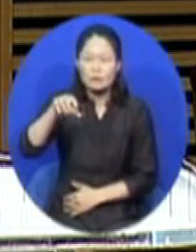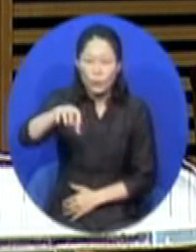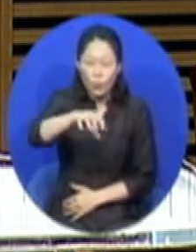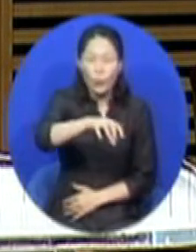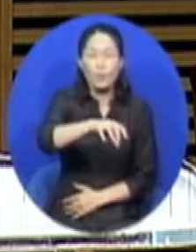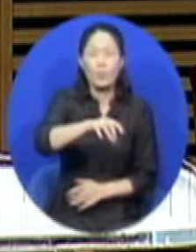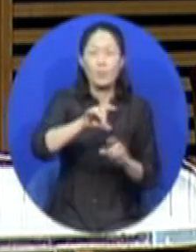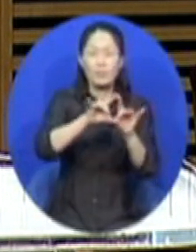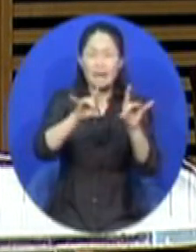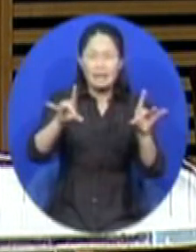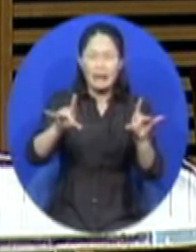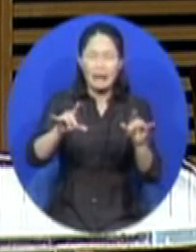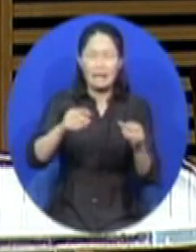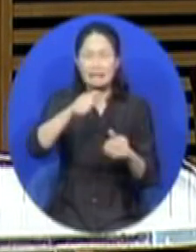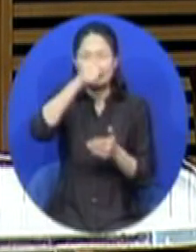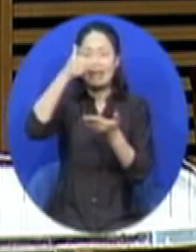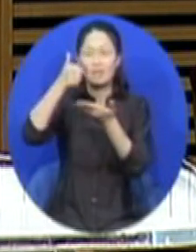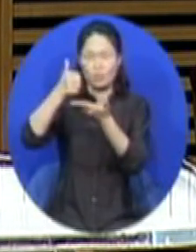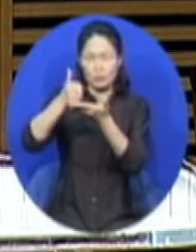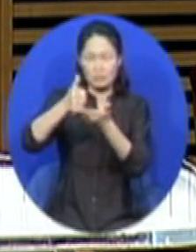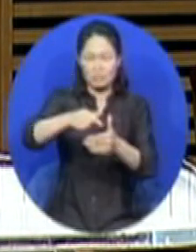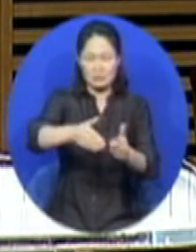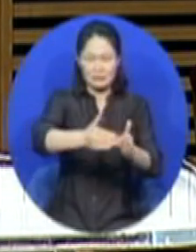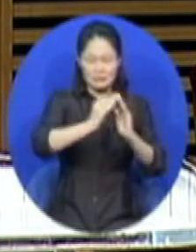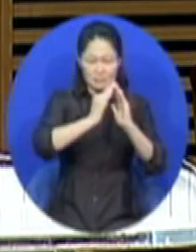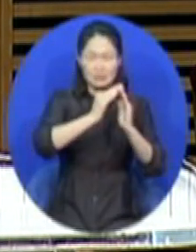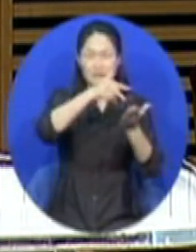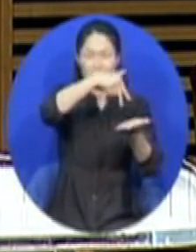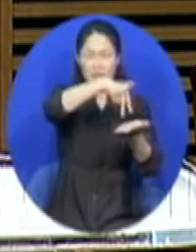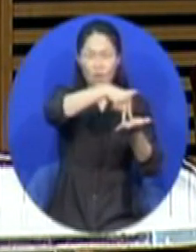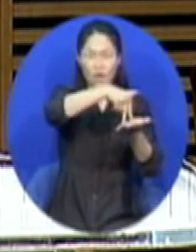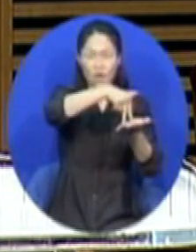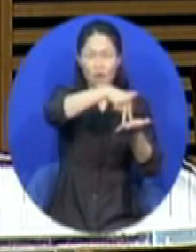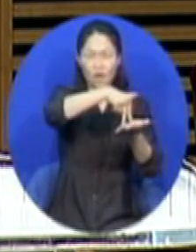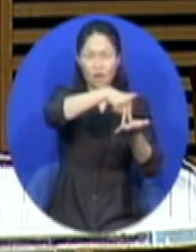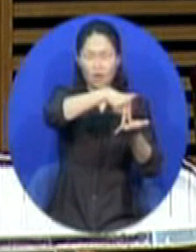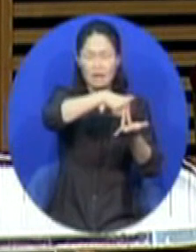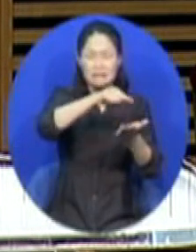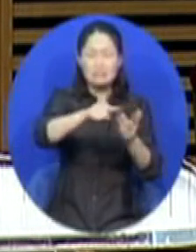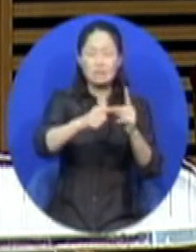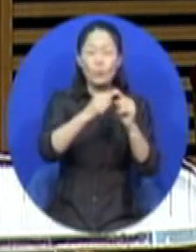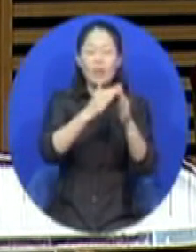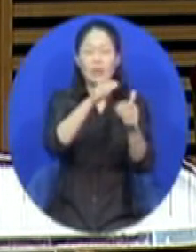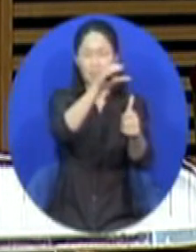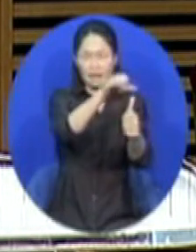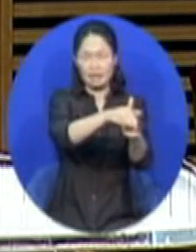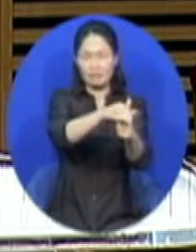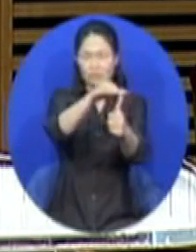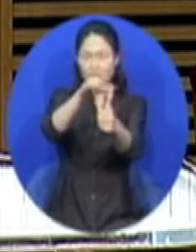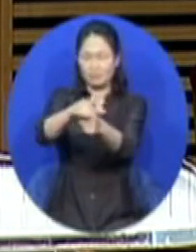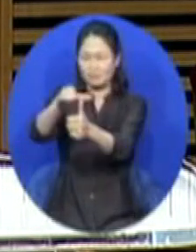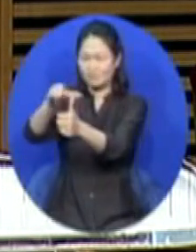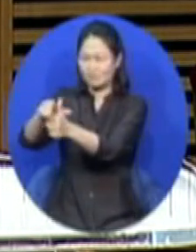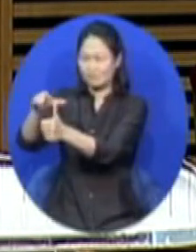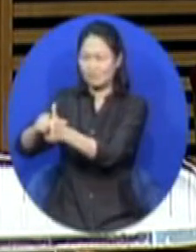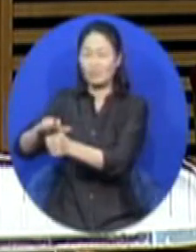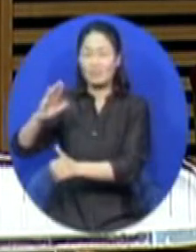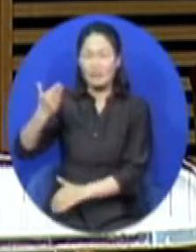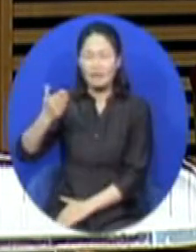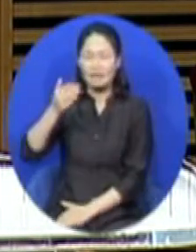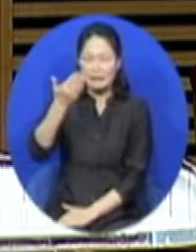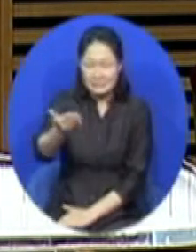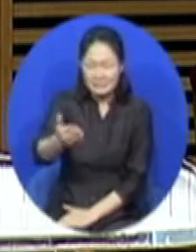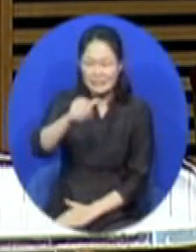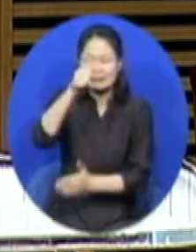장로님들 세우는 거에요 장로님들 세워서 그 교회를 맡기는 겁니다 당신이 장